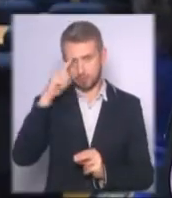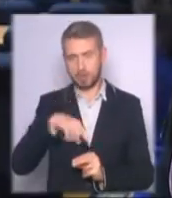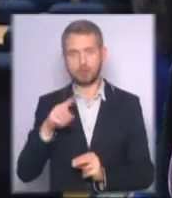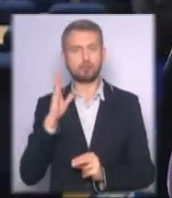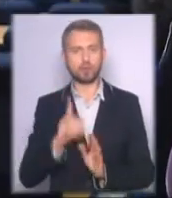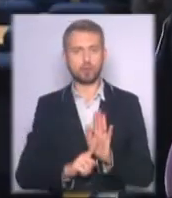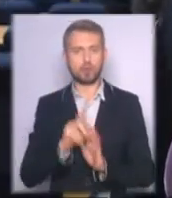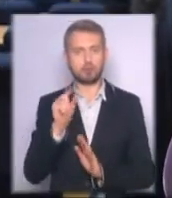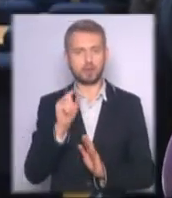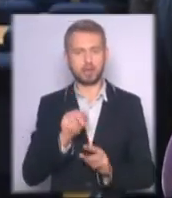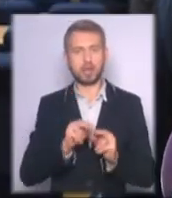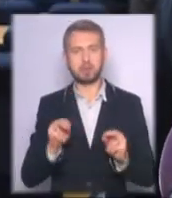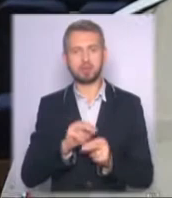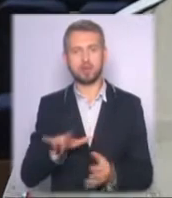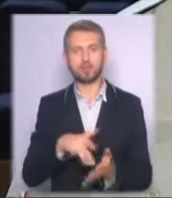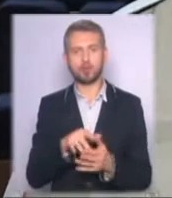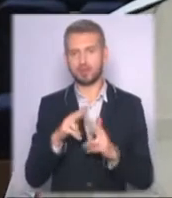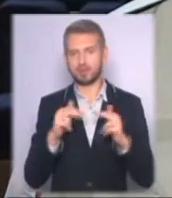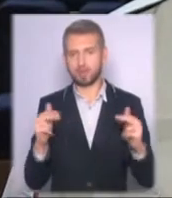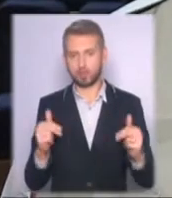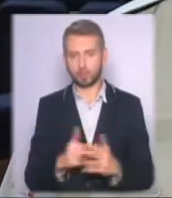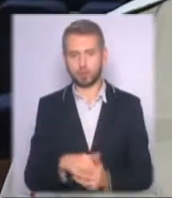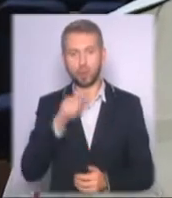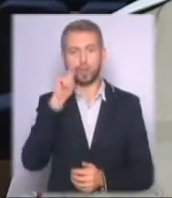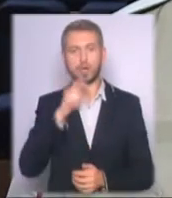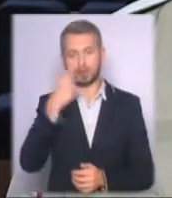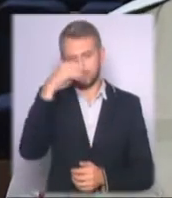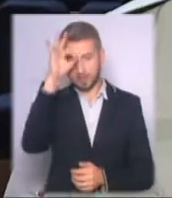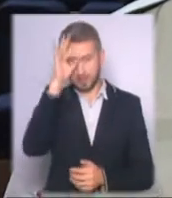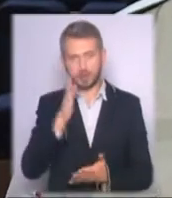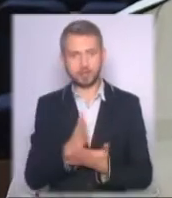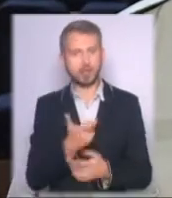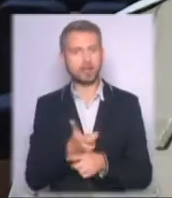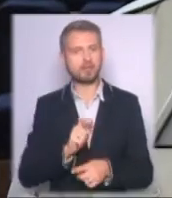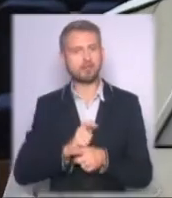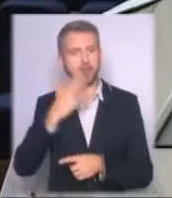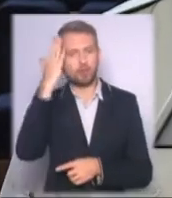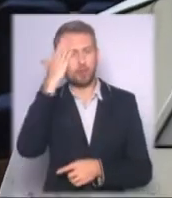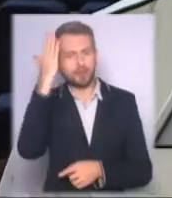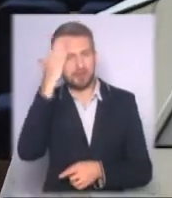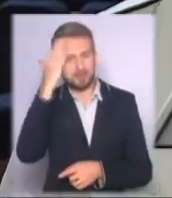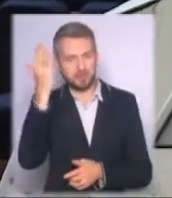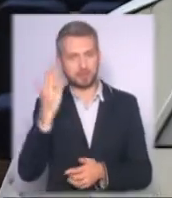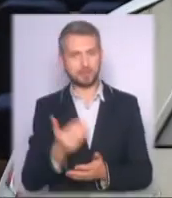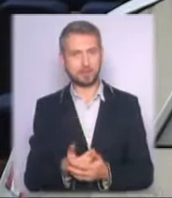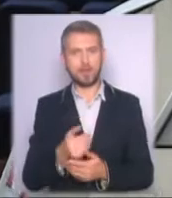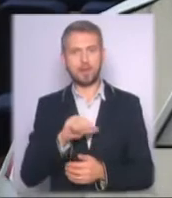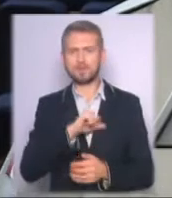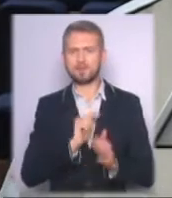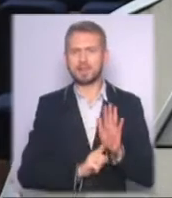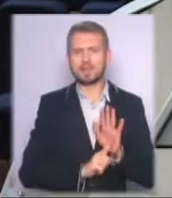понедельника преподавать в городе Днепропетровск. Украинские полицейские є надзвичайно здібні, тому що від самого